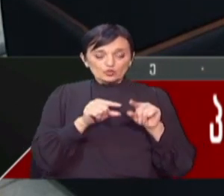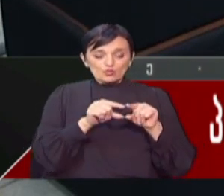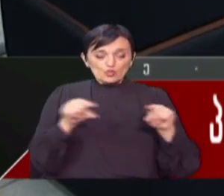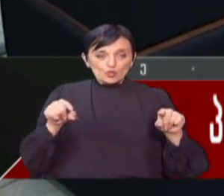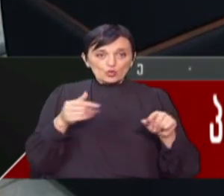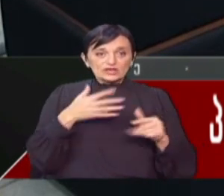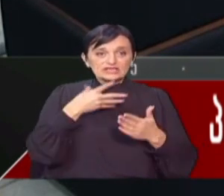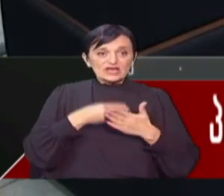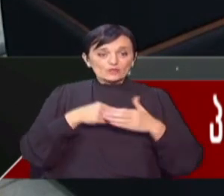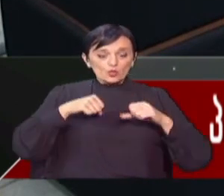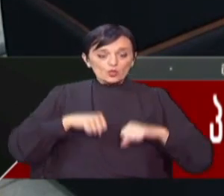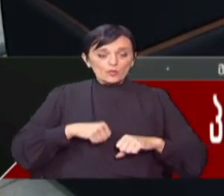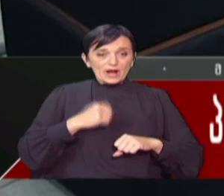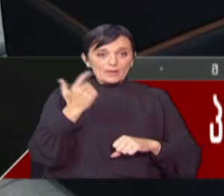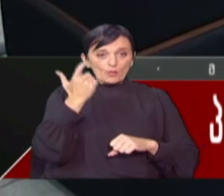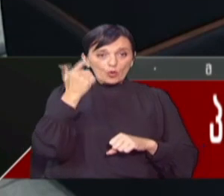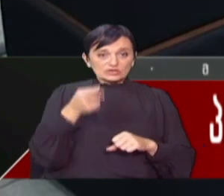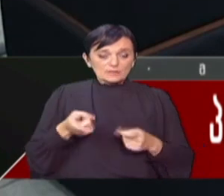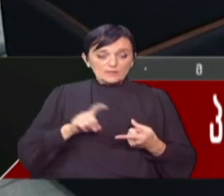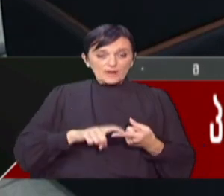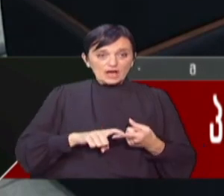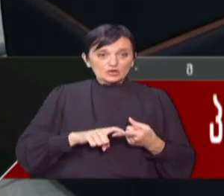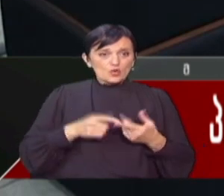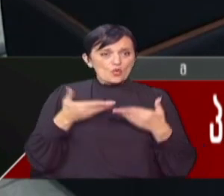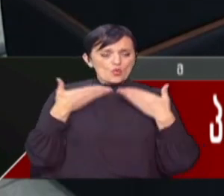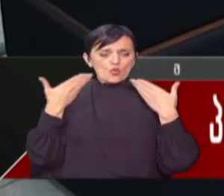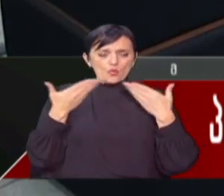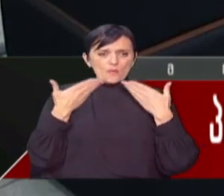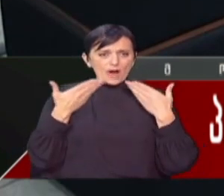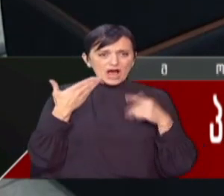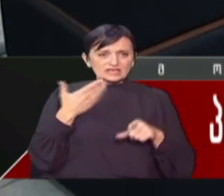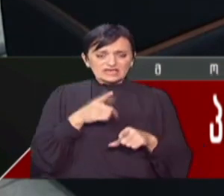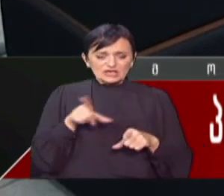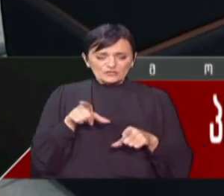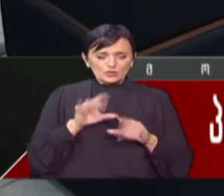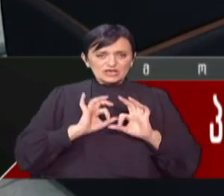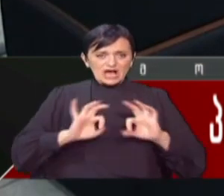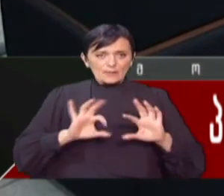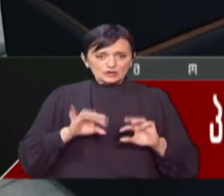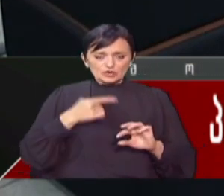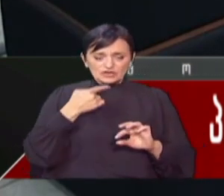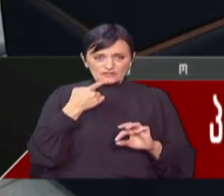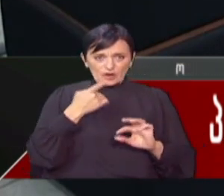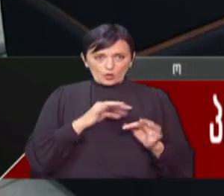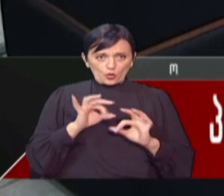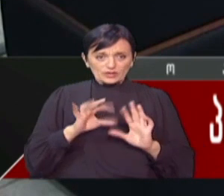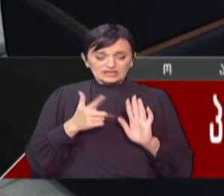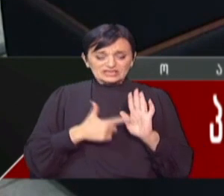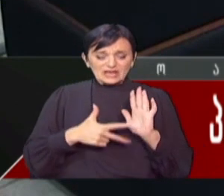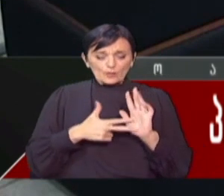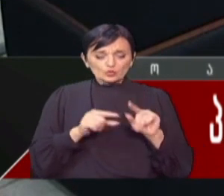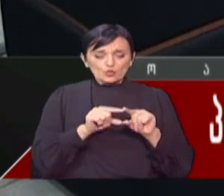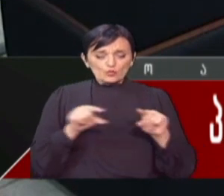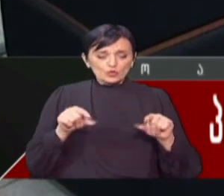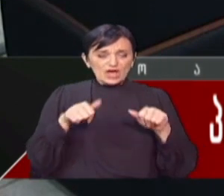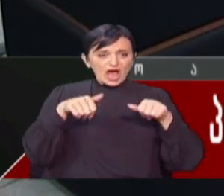თავიანთი უფლებამოსილებების ფარგლებში. რა თქმა უნდა, უმარტივესი ლინგვისტური განმარტებაც გვეუბნება იმას, რომ 58 მუხლი არ